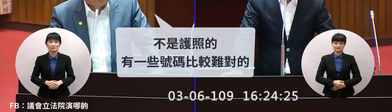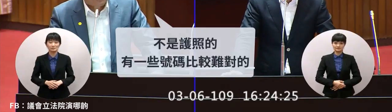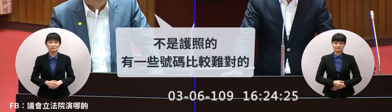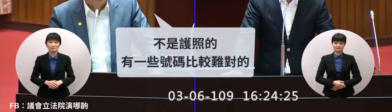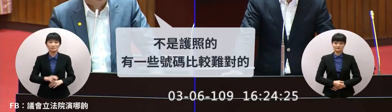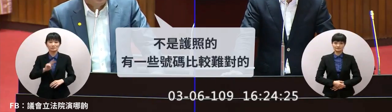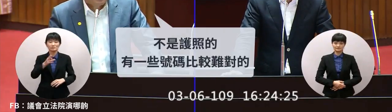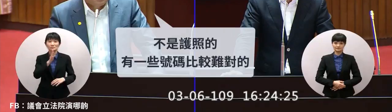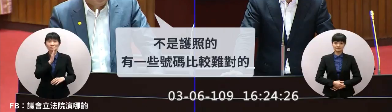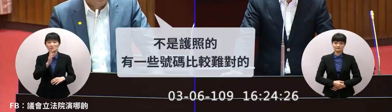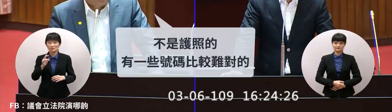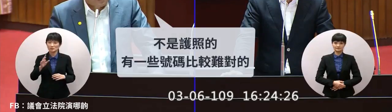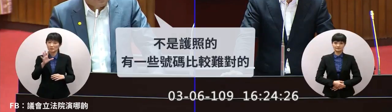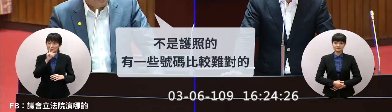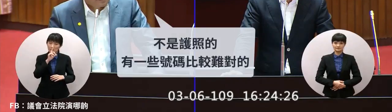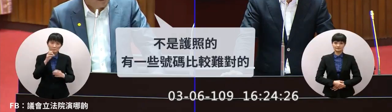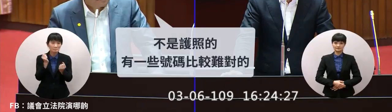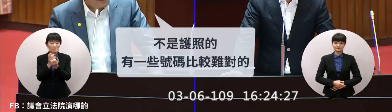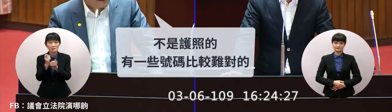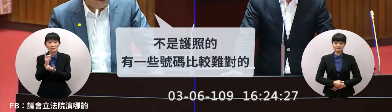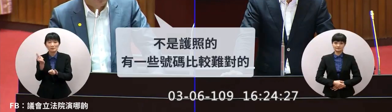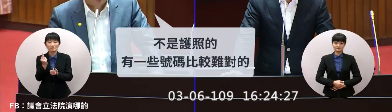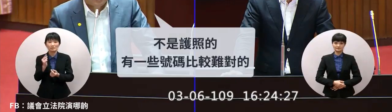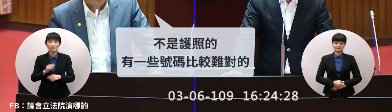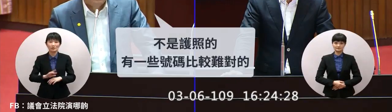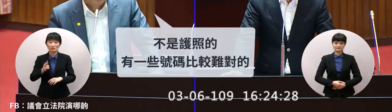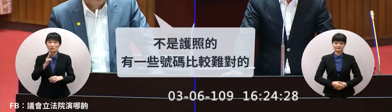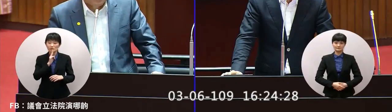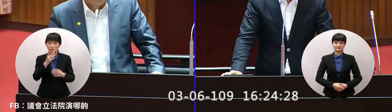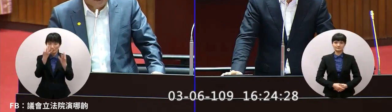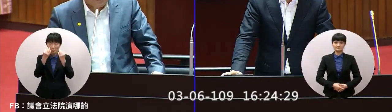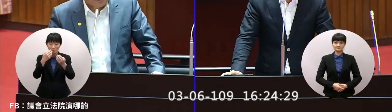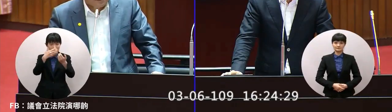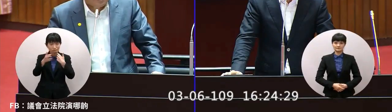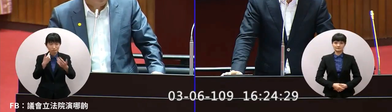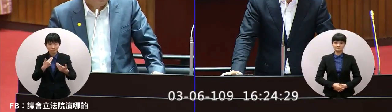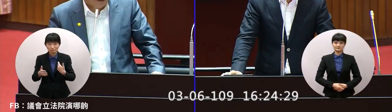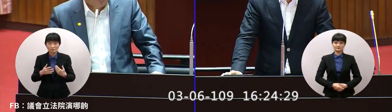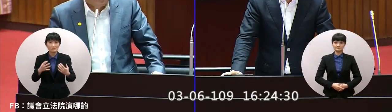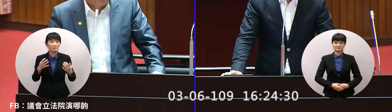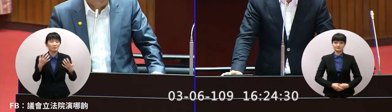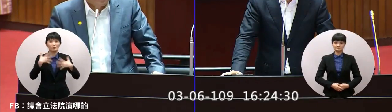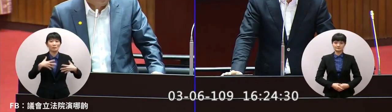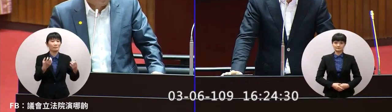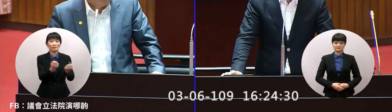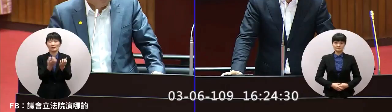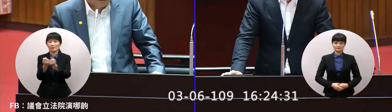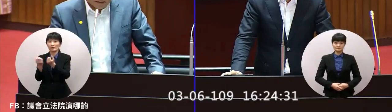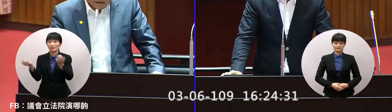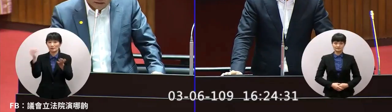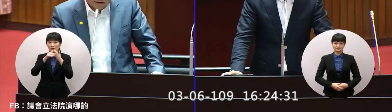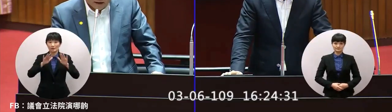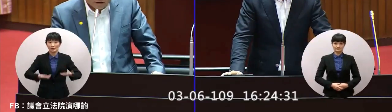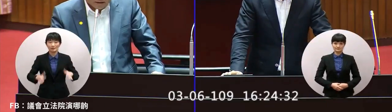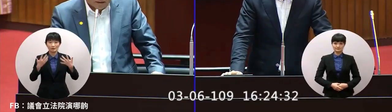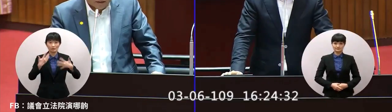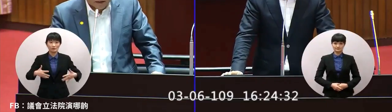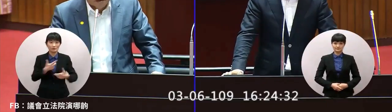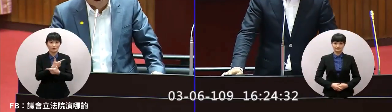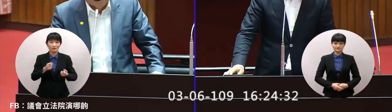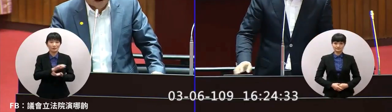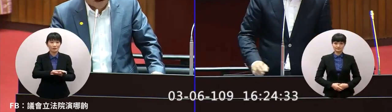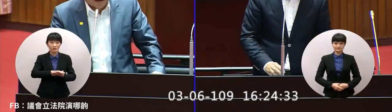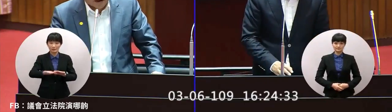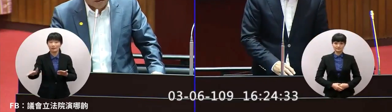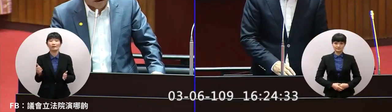唔是咧好教的哈，有一寡较迄号码较歹对啦。啊，即卖迄个问题拢解决啦，啊，但即卖吼。仍然会